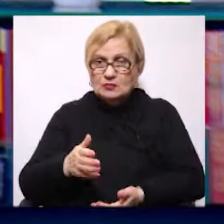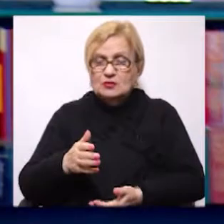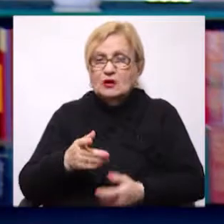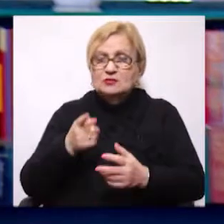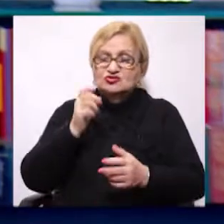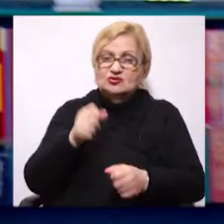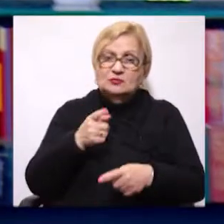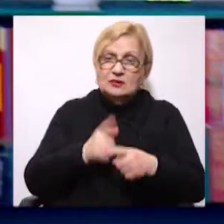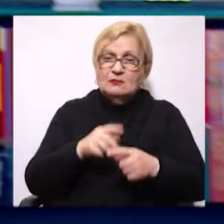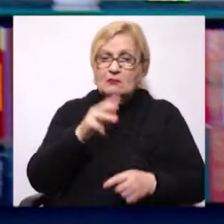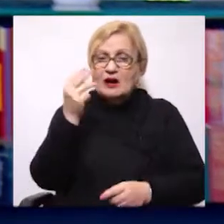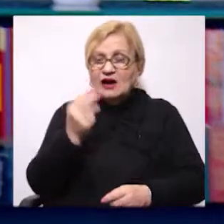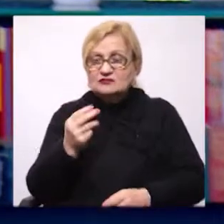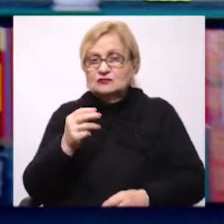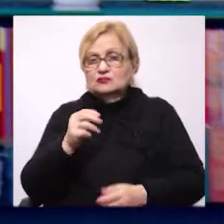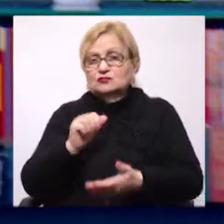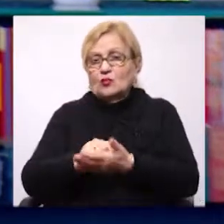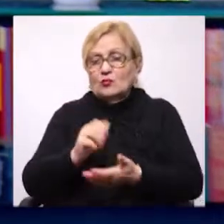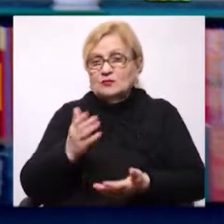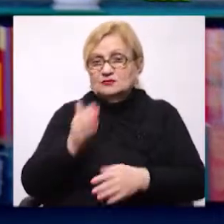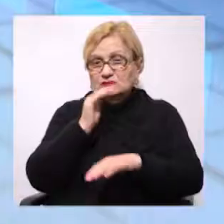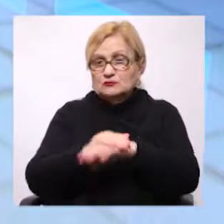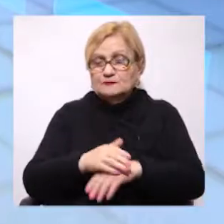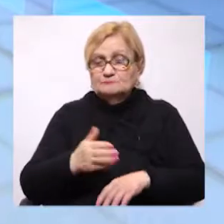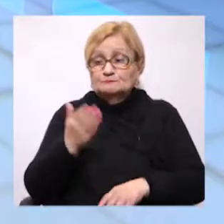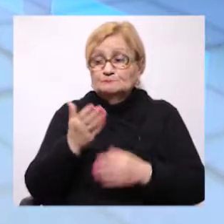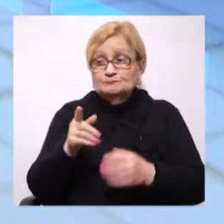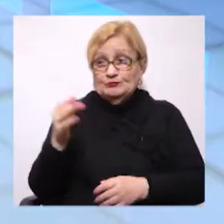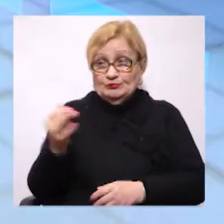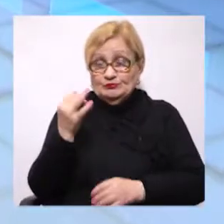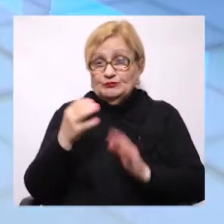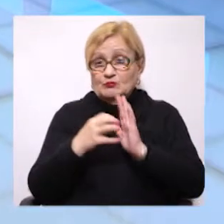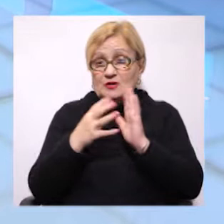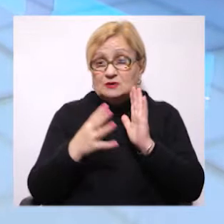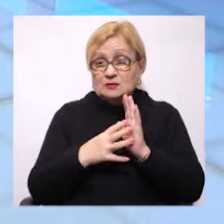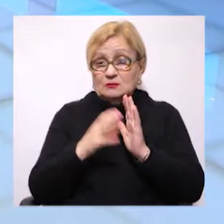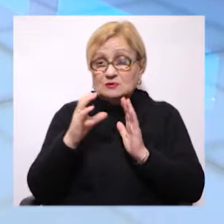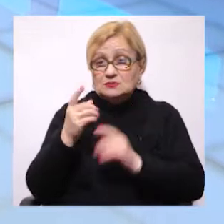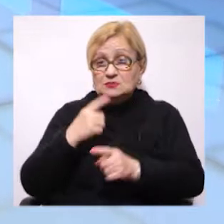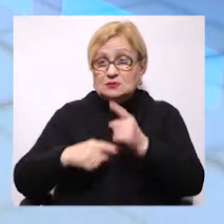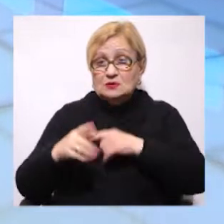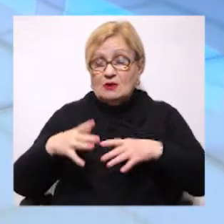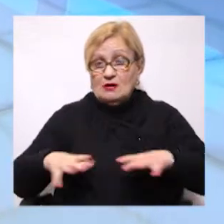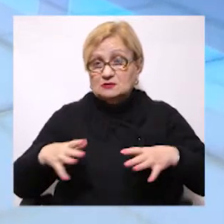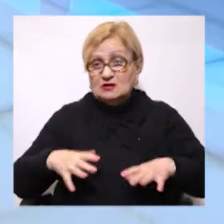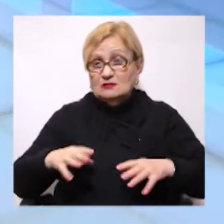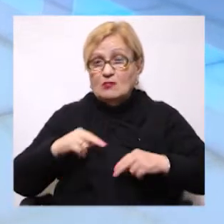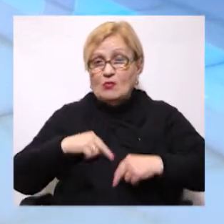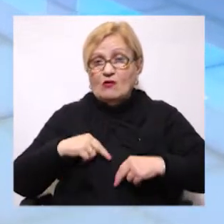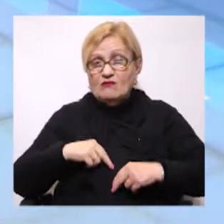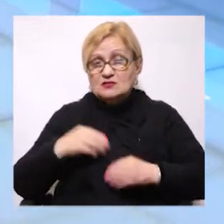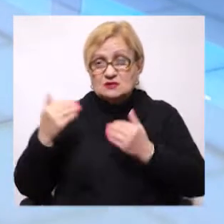მხატვრულ დოკუმენტური. თუ კი შენ დაინტერესდები 19 საუკუნეში ქართველი